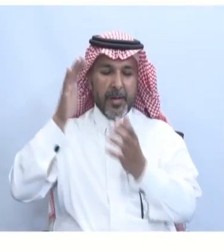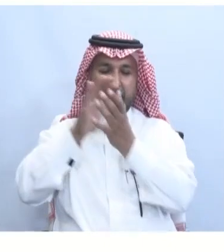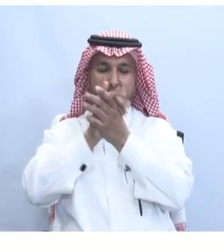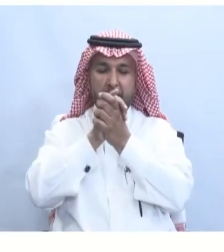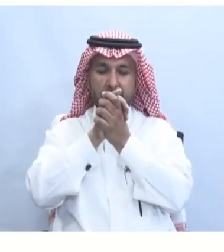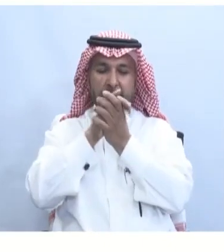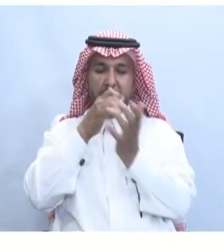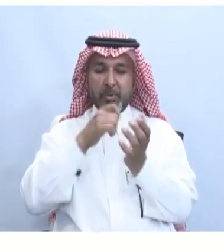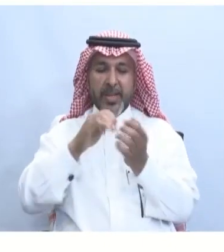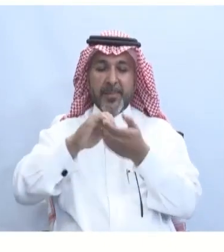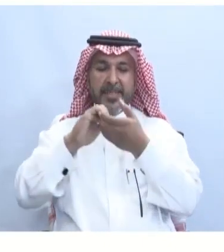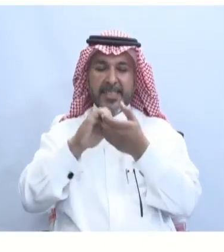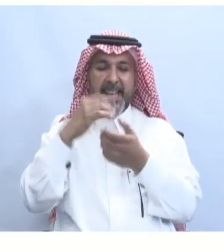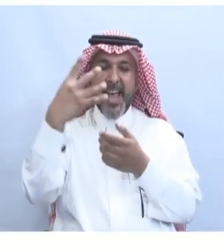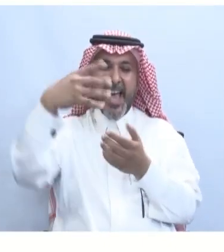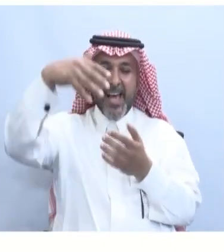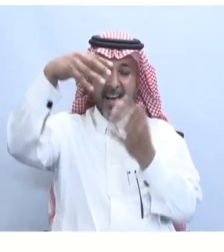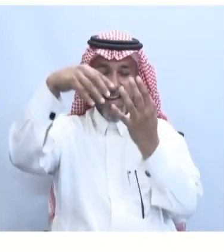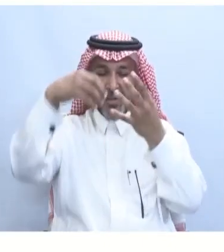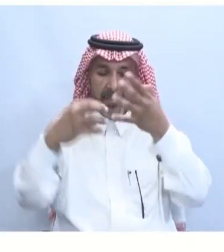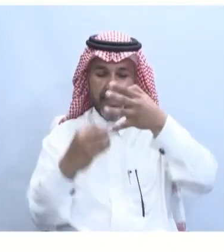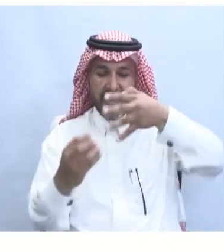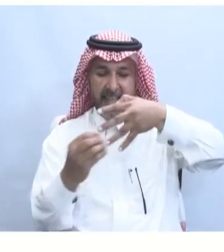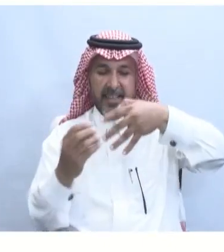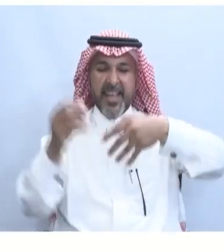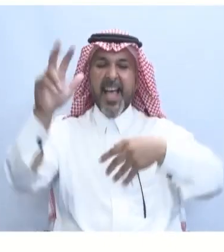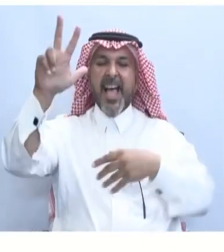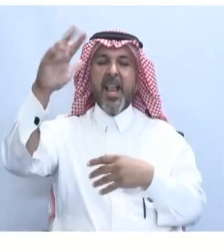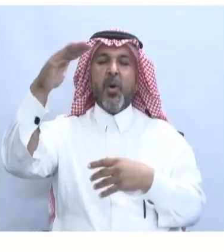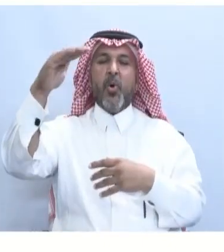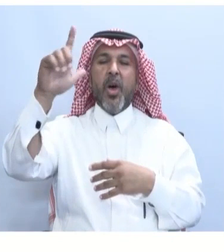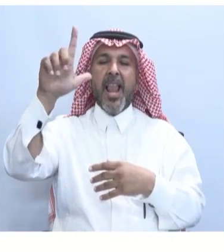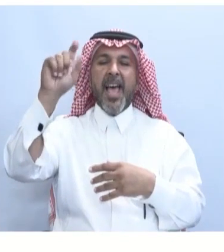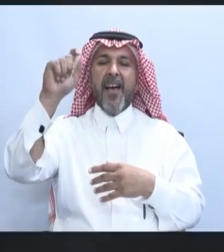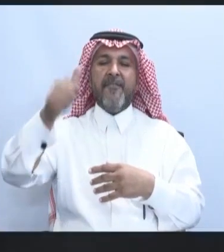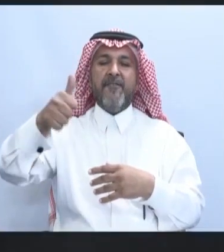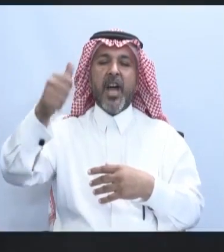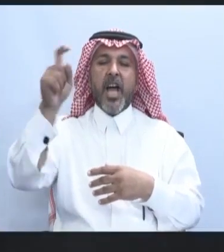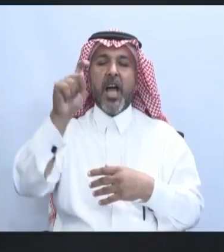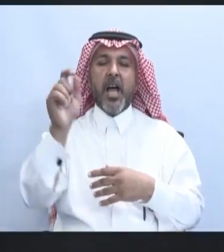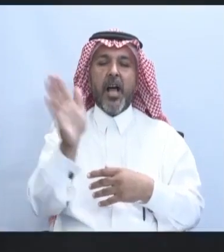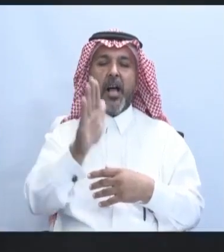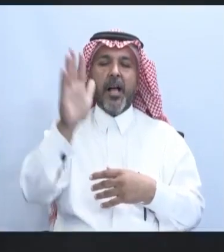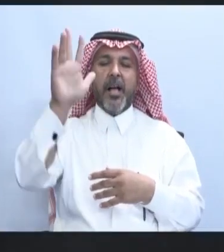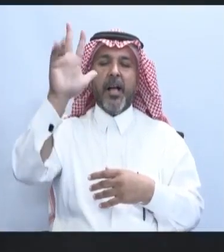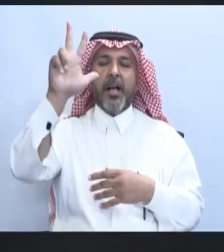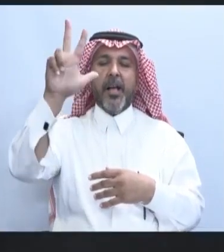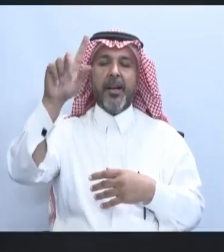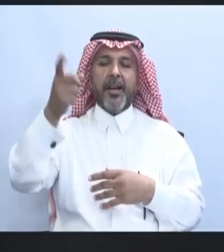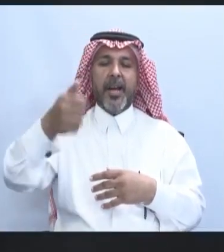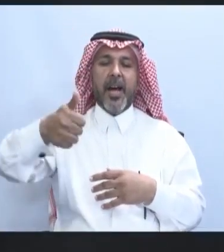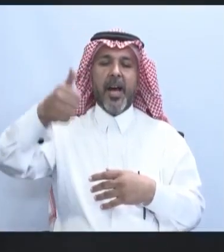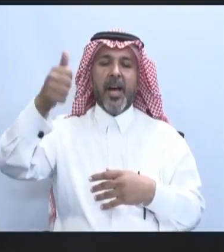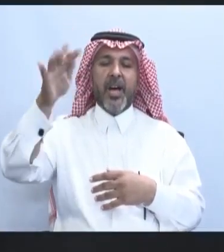الصديق وعمر بن الخطاب وعثمان بن عفان وعلي بن ابي طالب ثم تلا هذا هذه الخلافه الخلافه